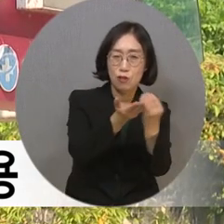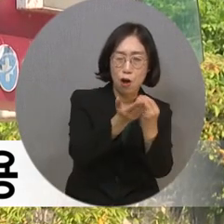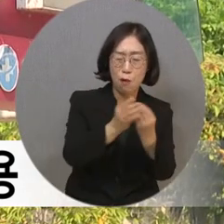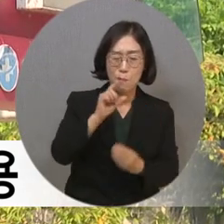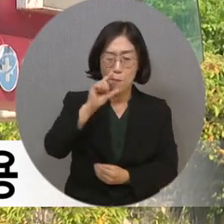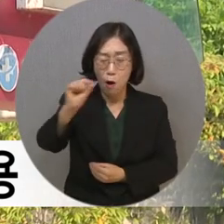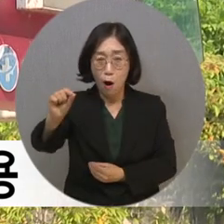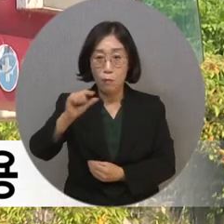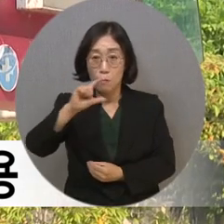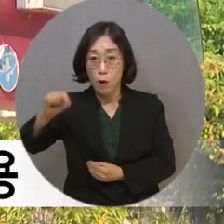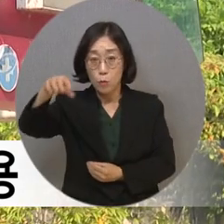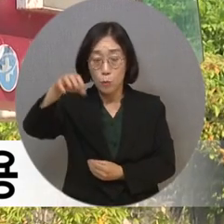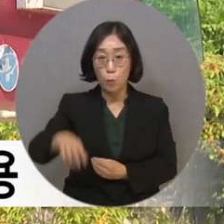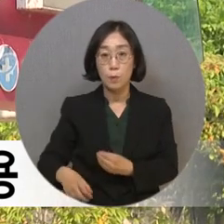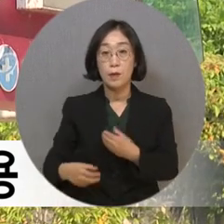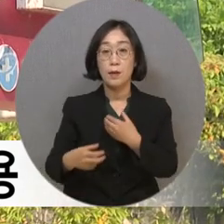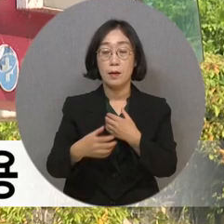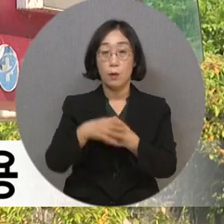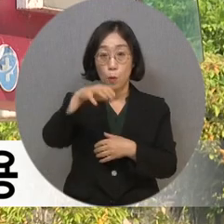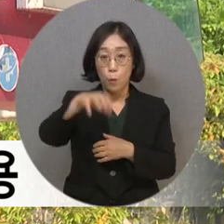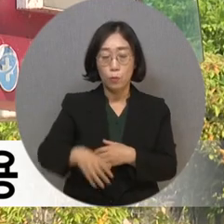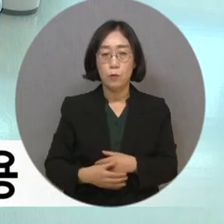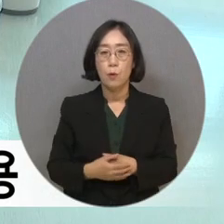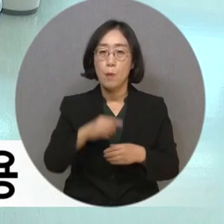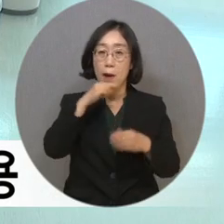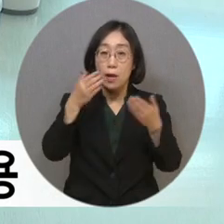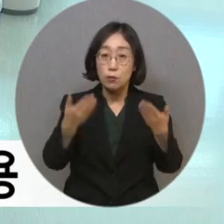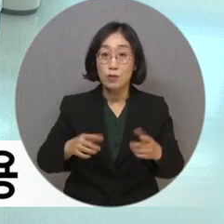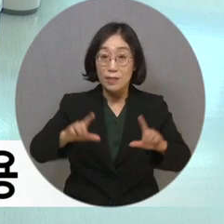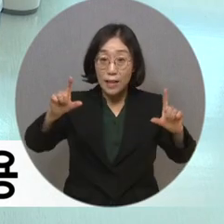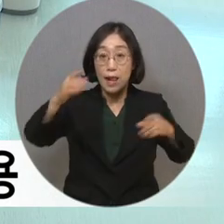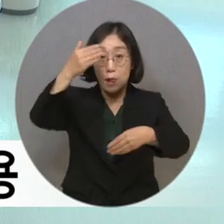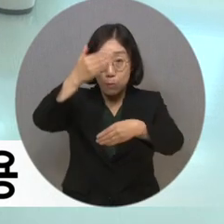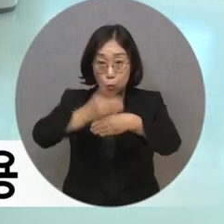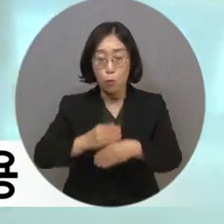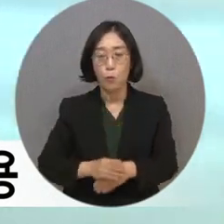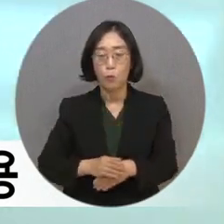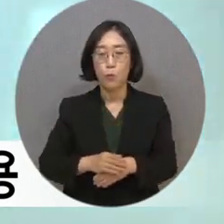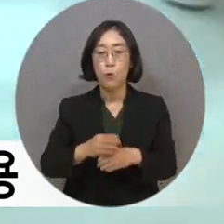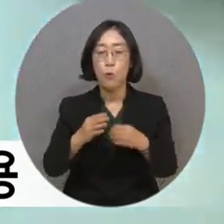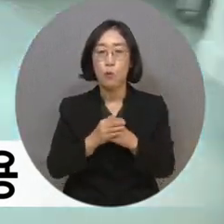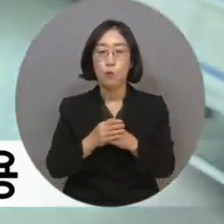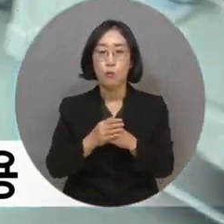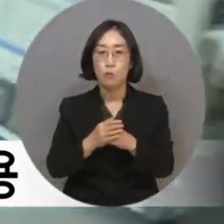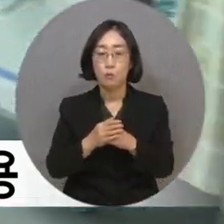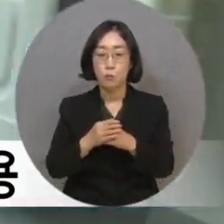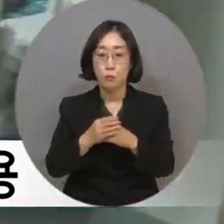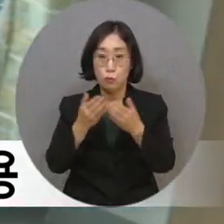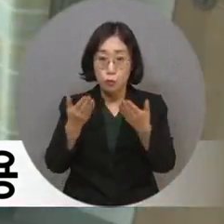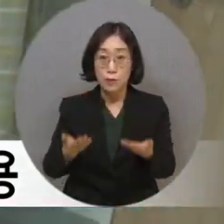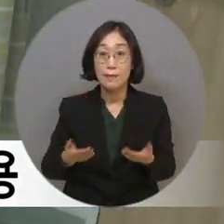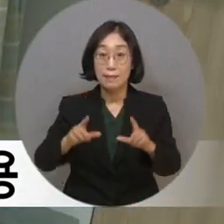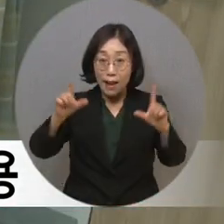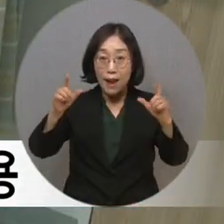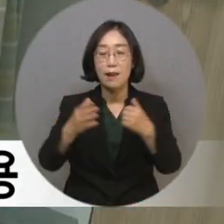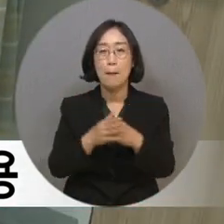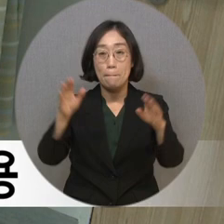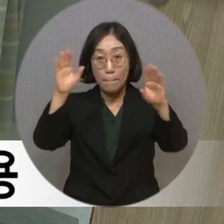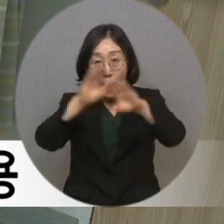응급의료 취약지를 추가하고 휴일과 야간 시간대에는 진료 이력에 관계없이 비대면 진료를 허용할